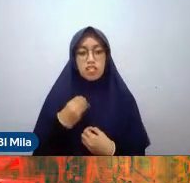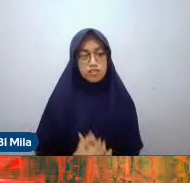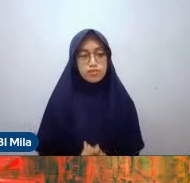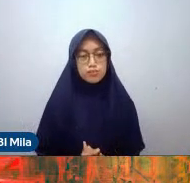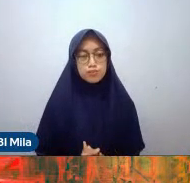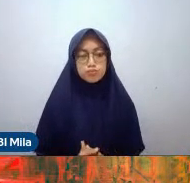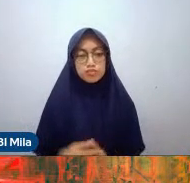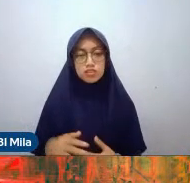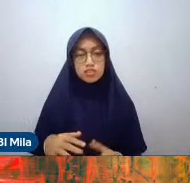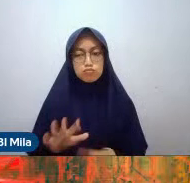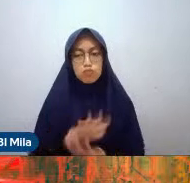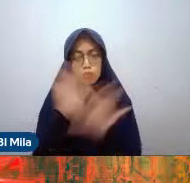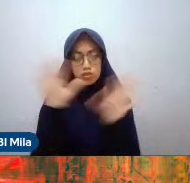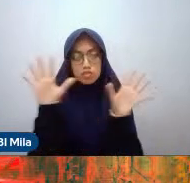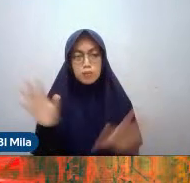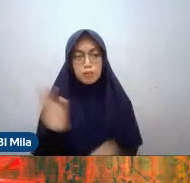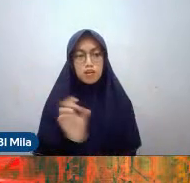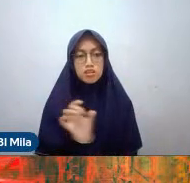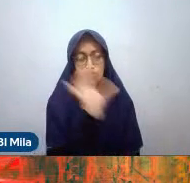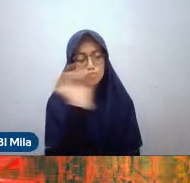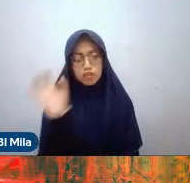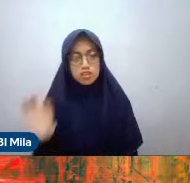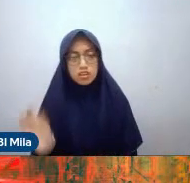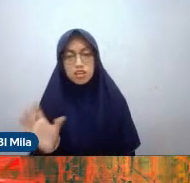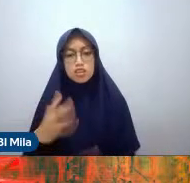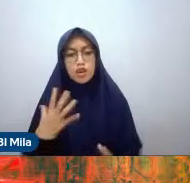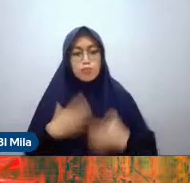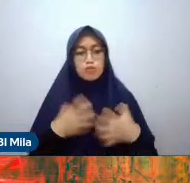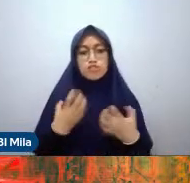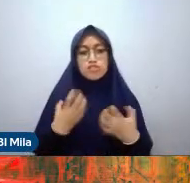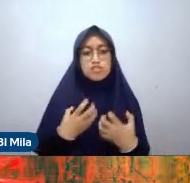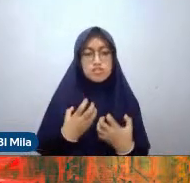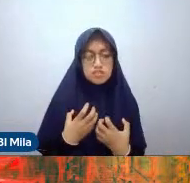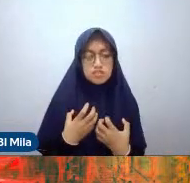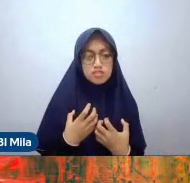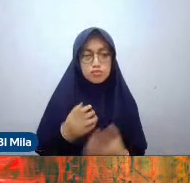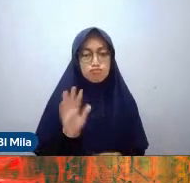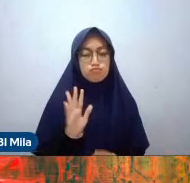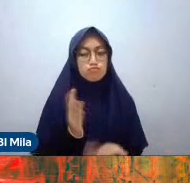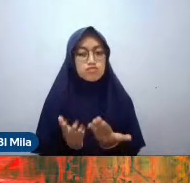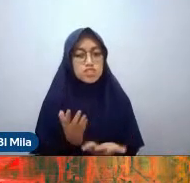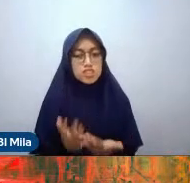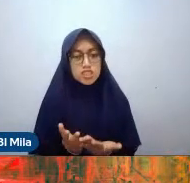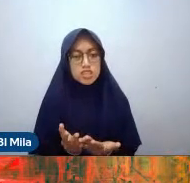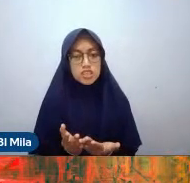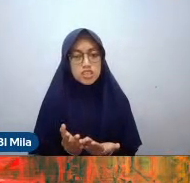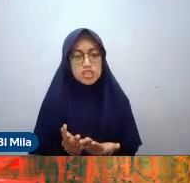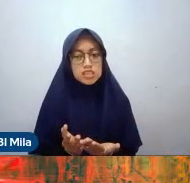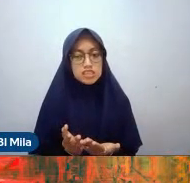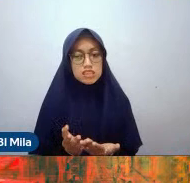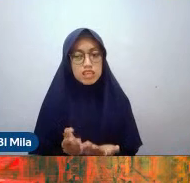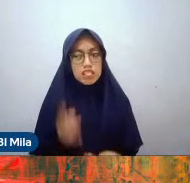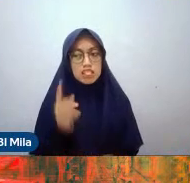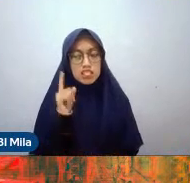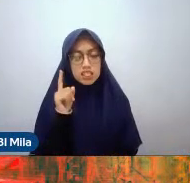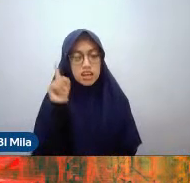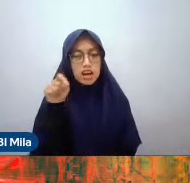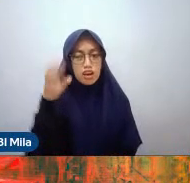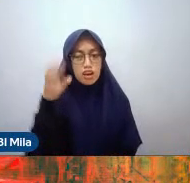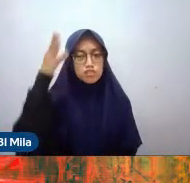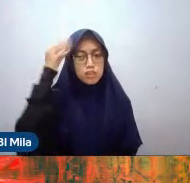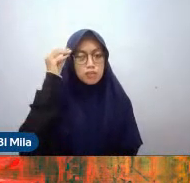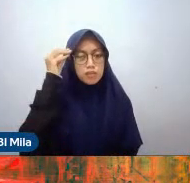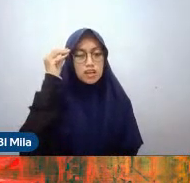dan masih banyak emosi yang lainnya, sahabat-sahabat, masih banyak emosi yang lainnya yang mungkin perlu kita cermati, perlu